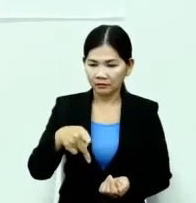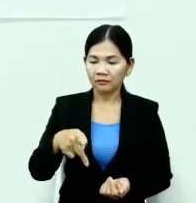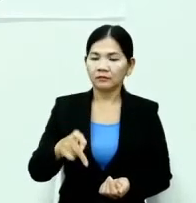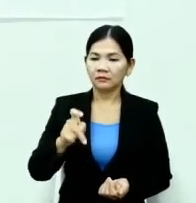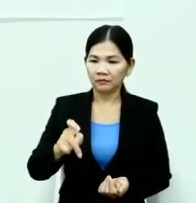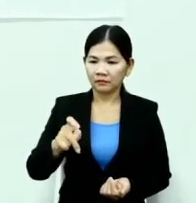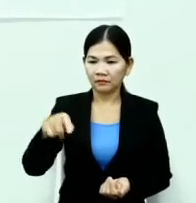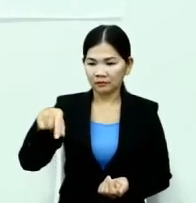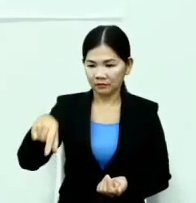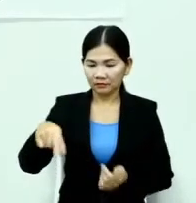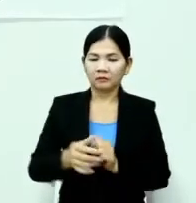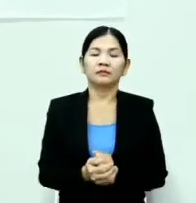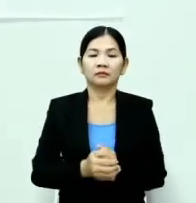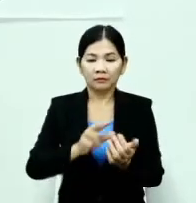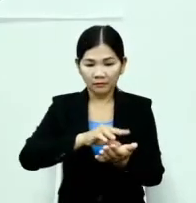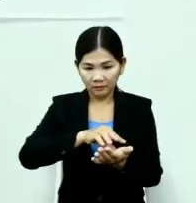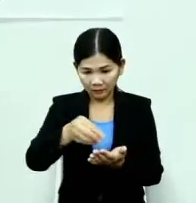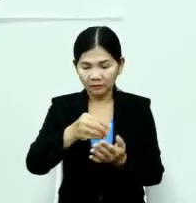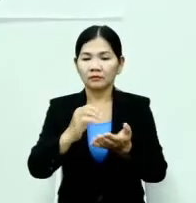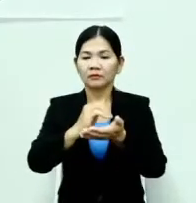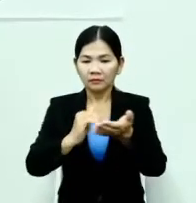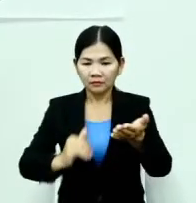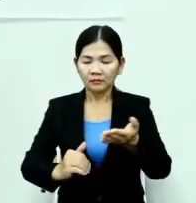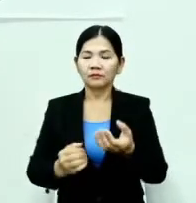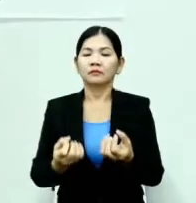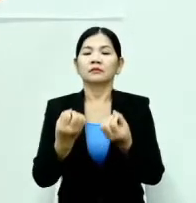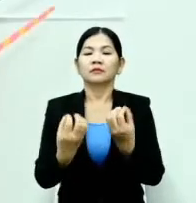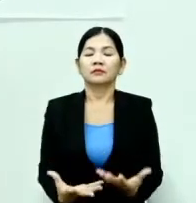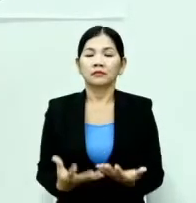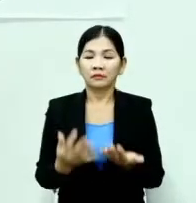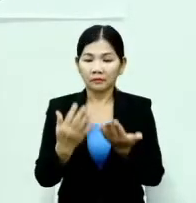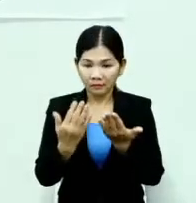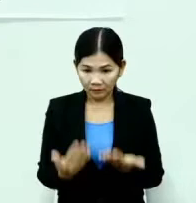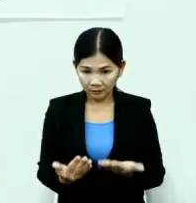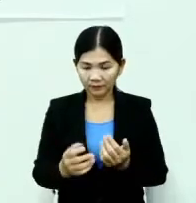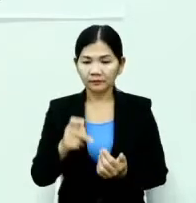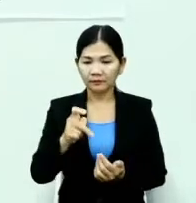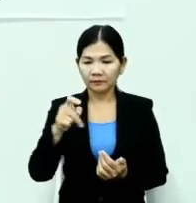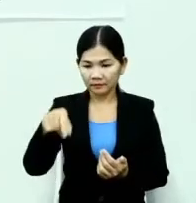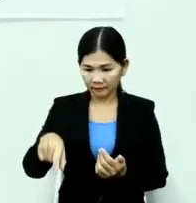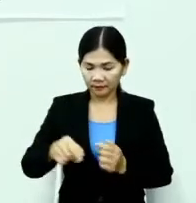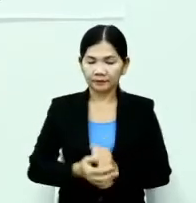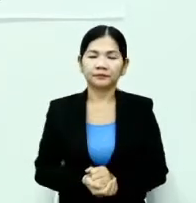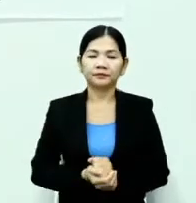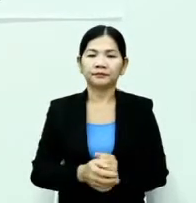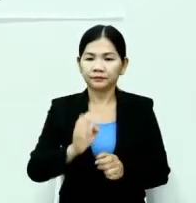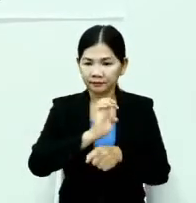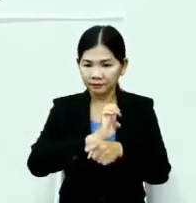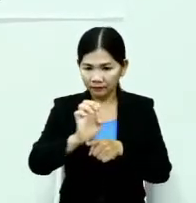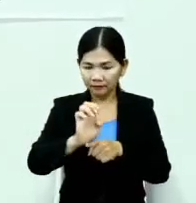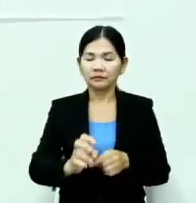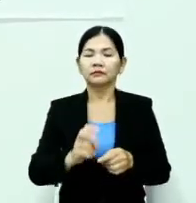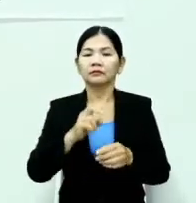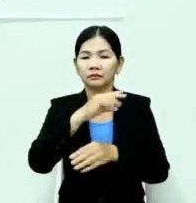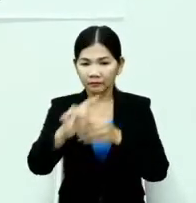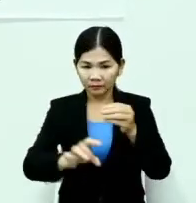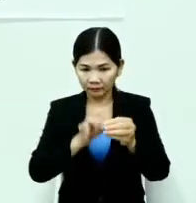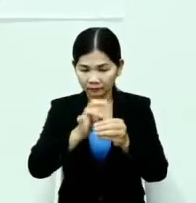1,000 và 1,000 kg. Ta nó mình chọc nơi xa tùng ngốn 1,000 kg. Chà, chẳng chẳng nào này cứ kênh giảm bí ấy